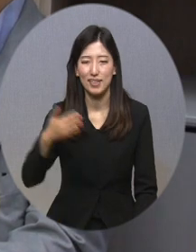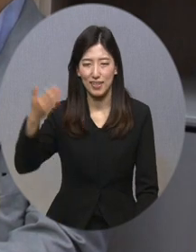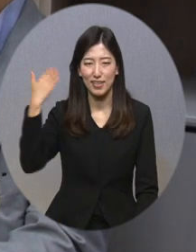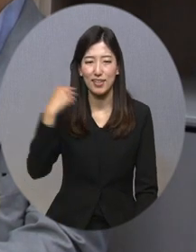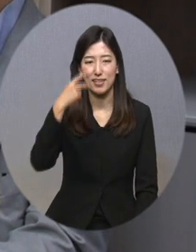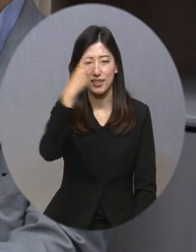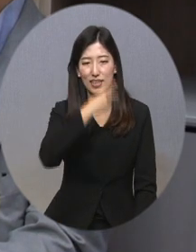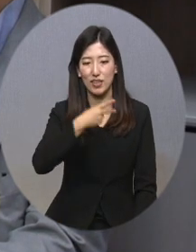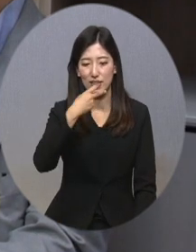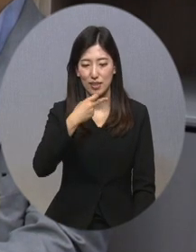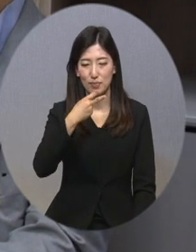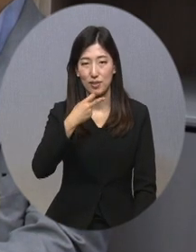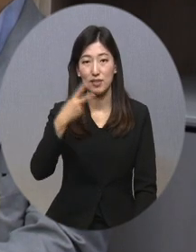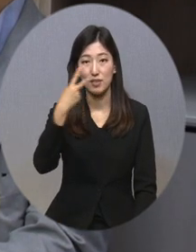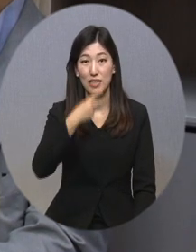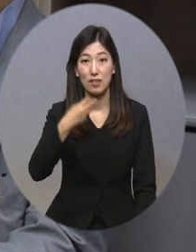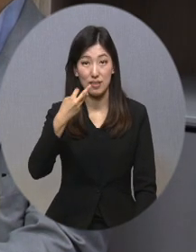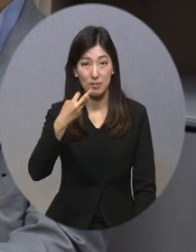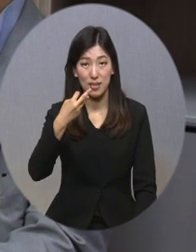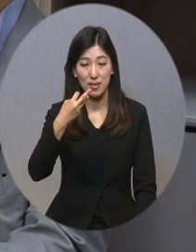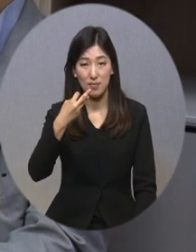2012년, 13년도에 이제